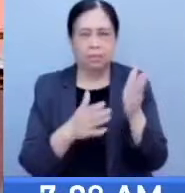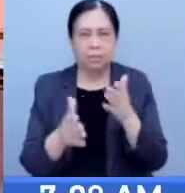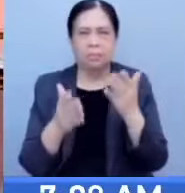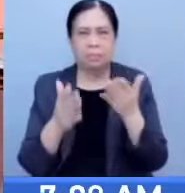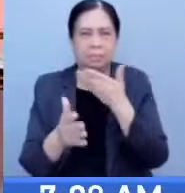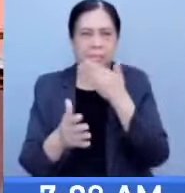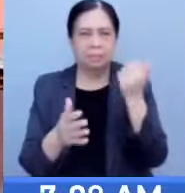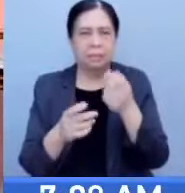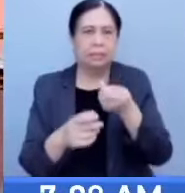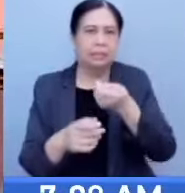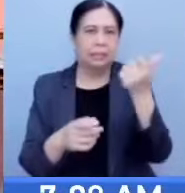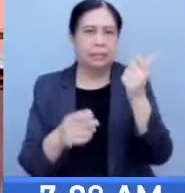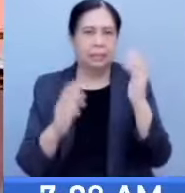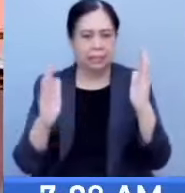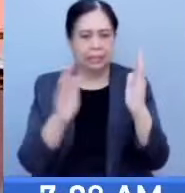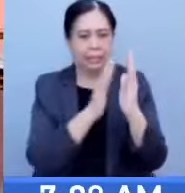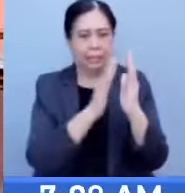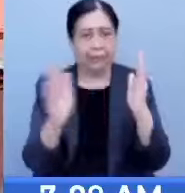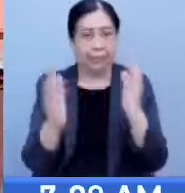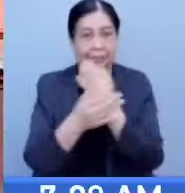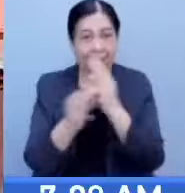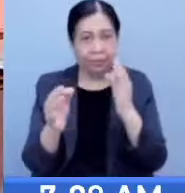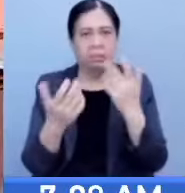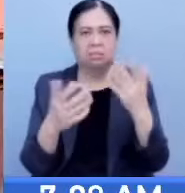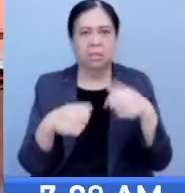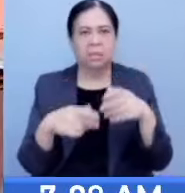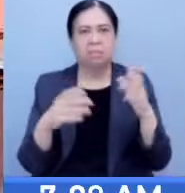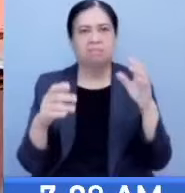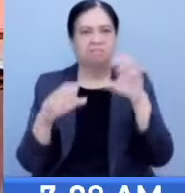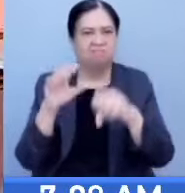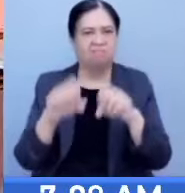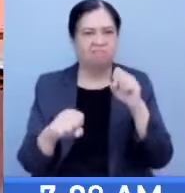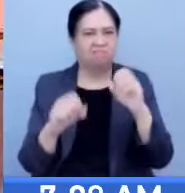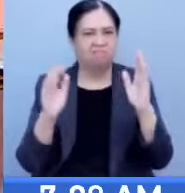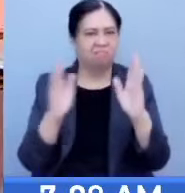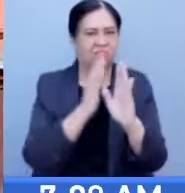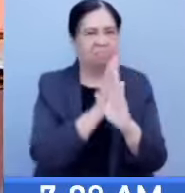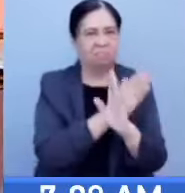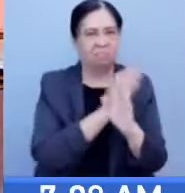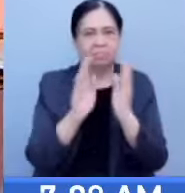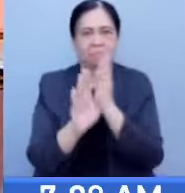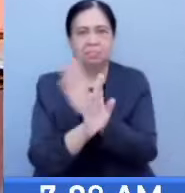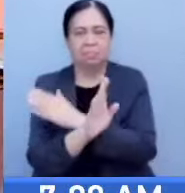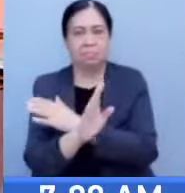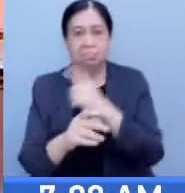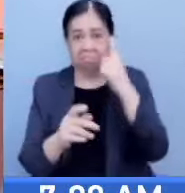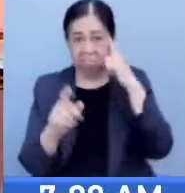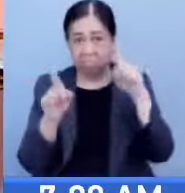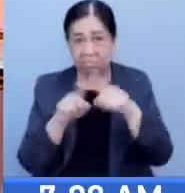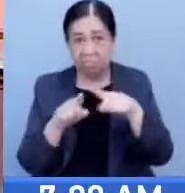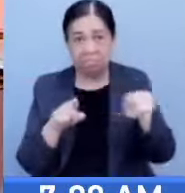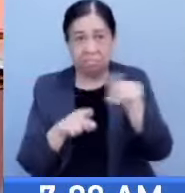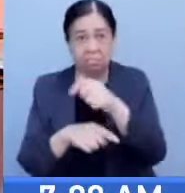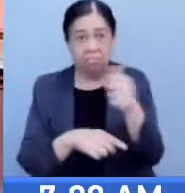sa number coding scheme. Pabor kayarian ng mga motorista. May unang balita live si James Agustin.